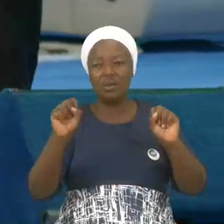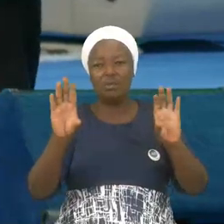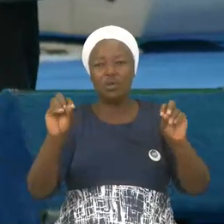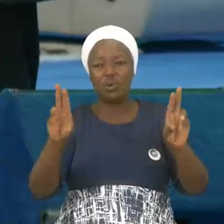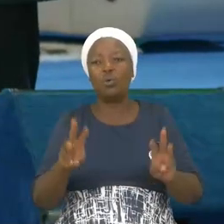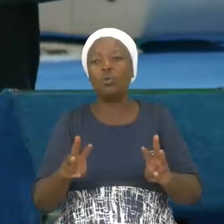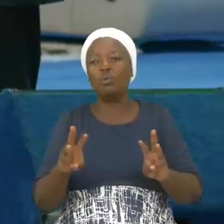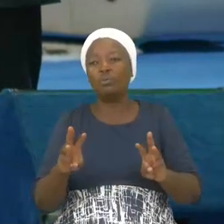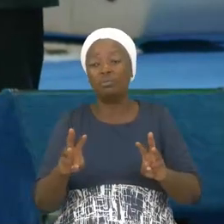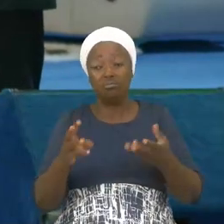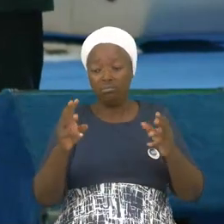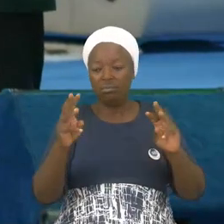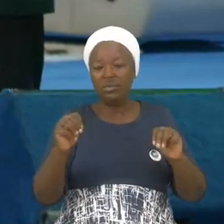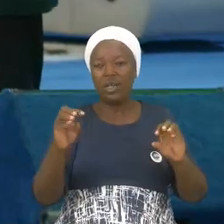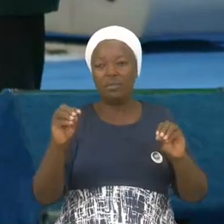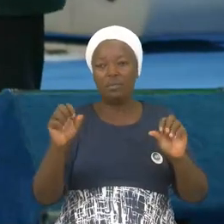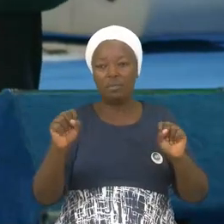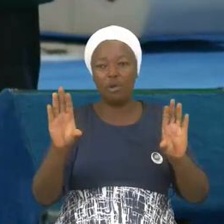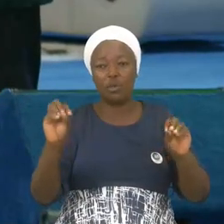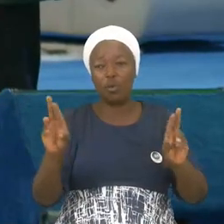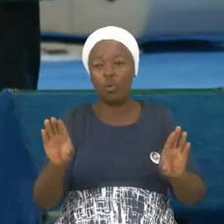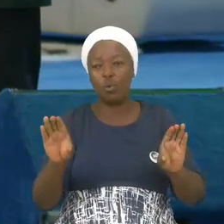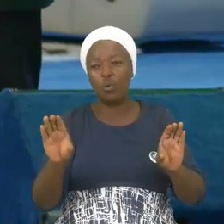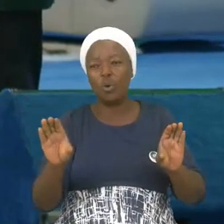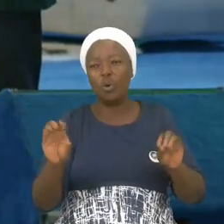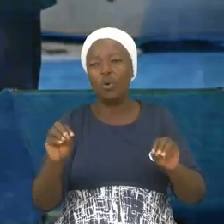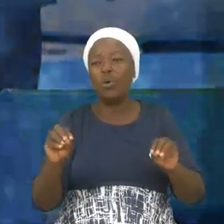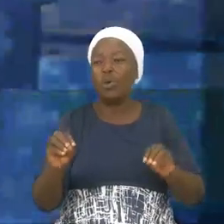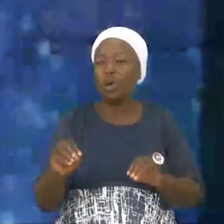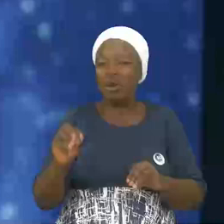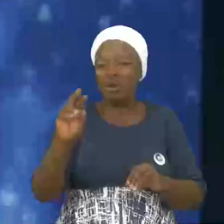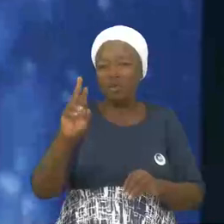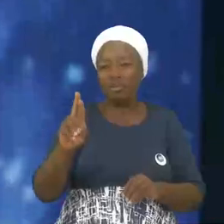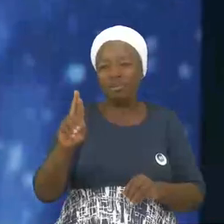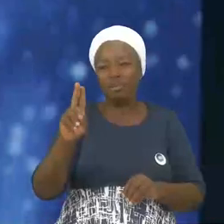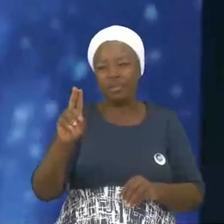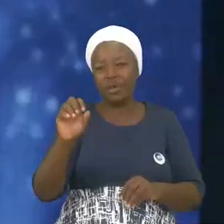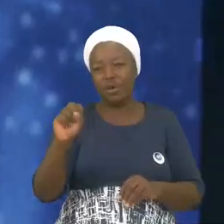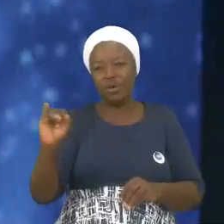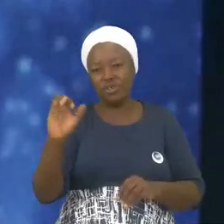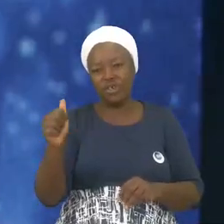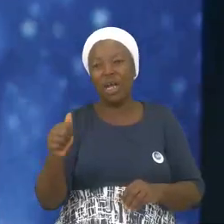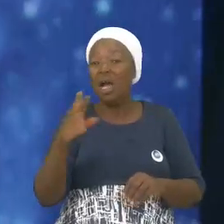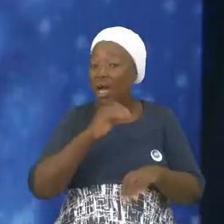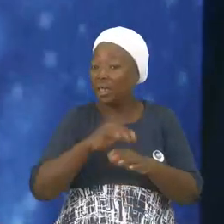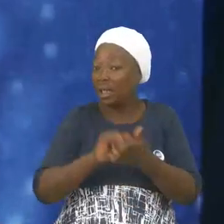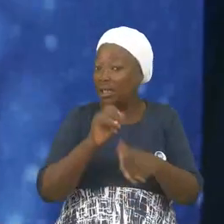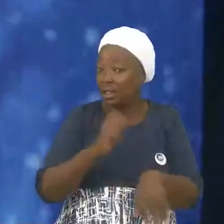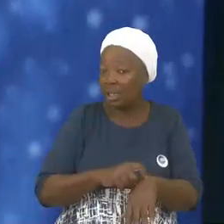Nous avons un choix, une église à Moscou. Quand j'étais invité